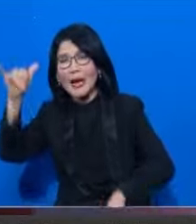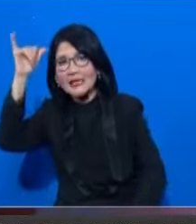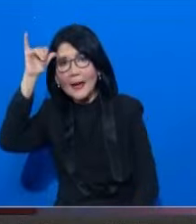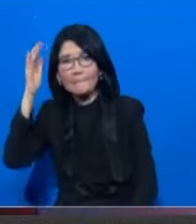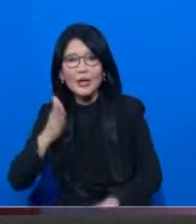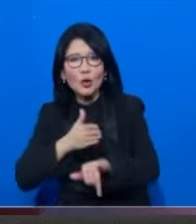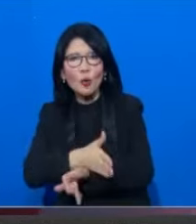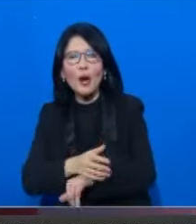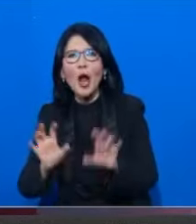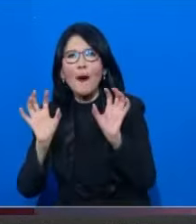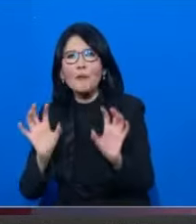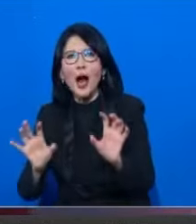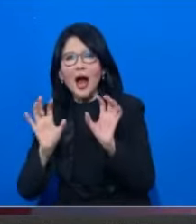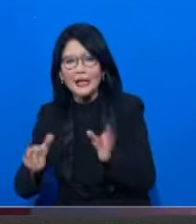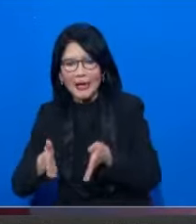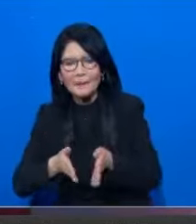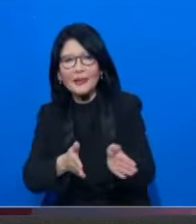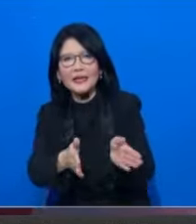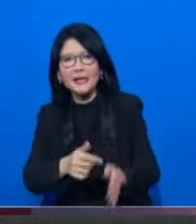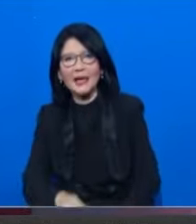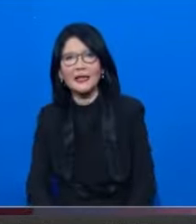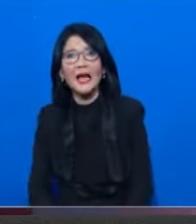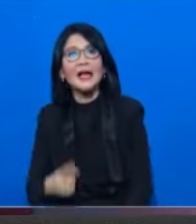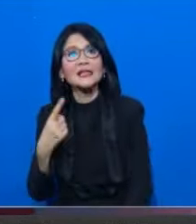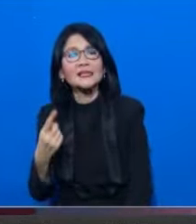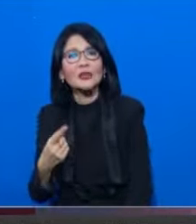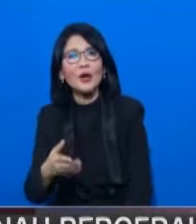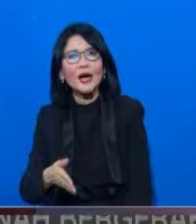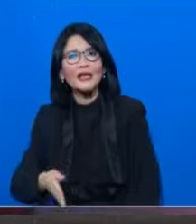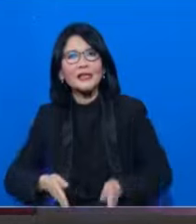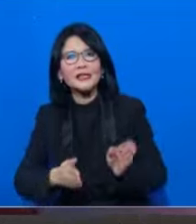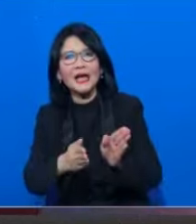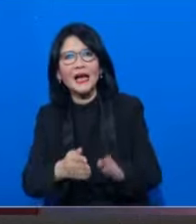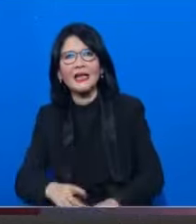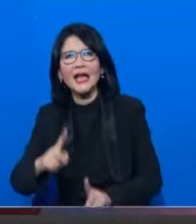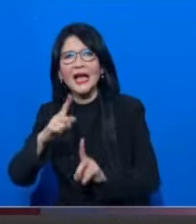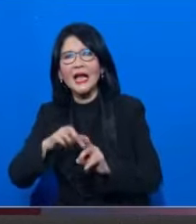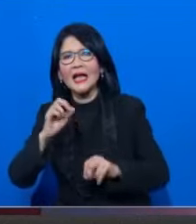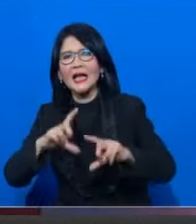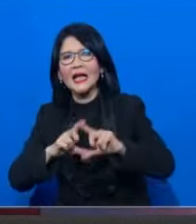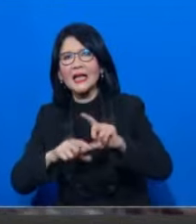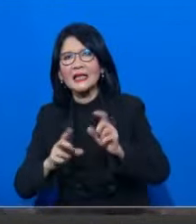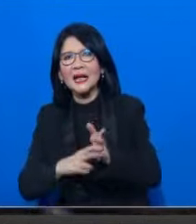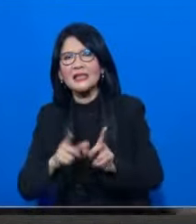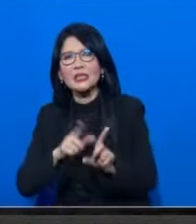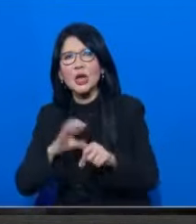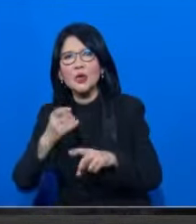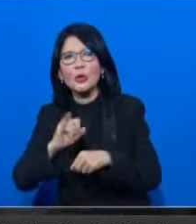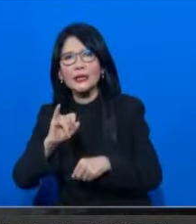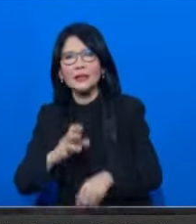mulai menjamur di pinggir jalan. Salah satunya di Jalan Raya Transyogi.